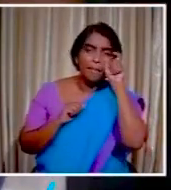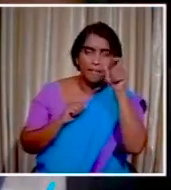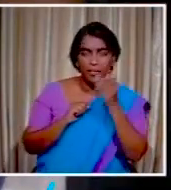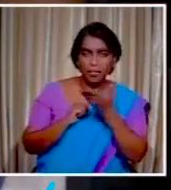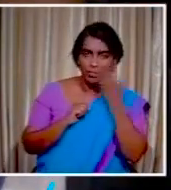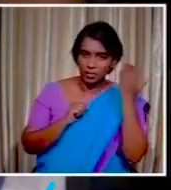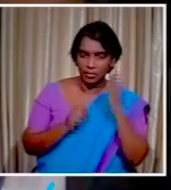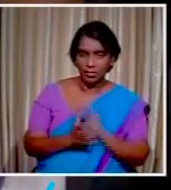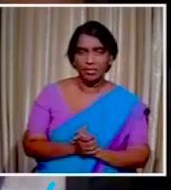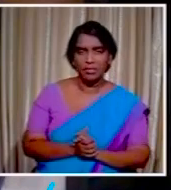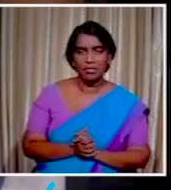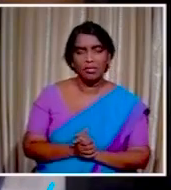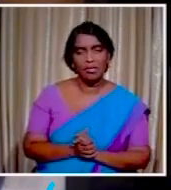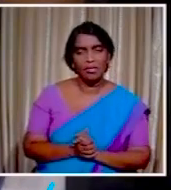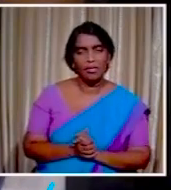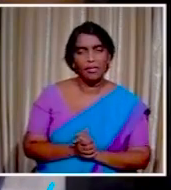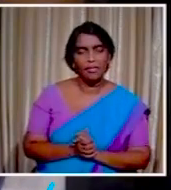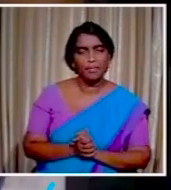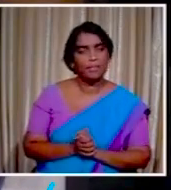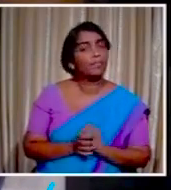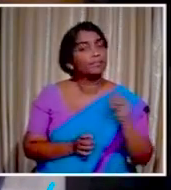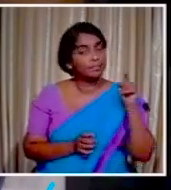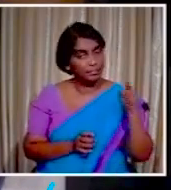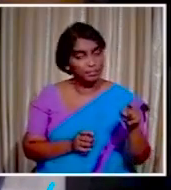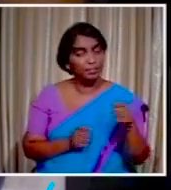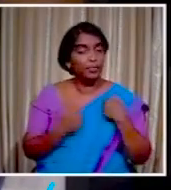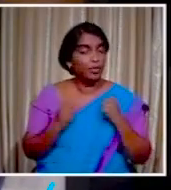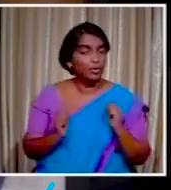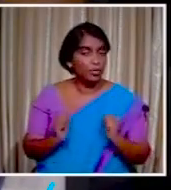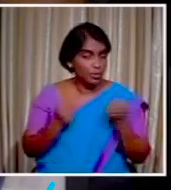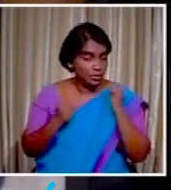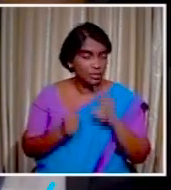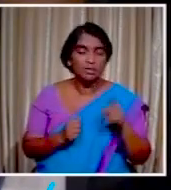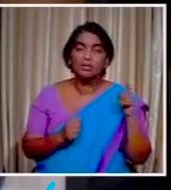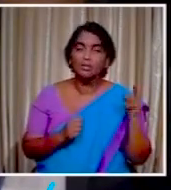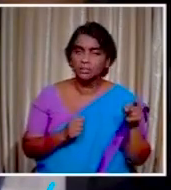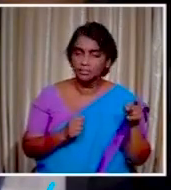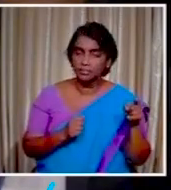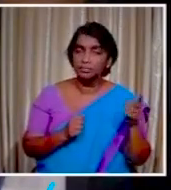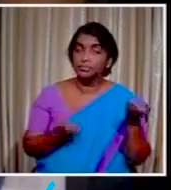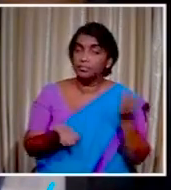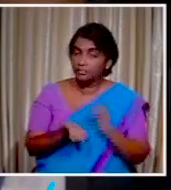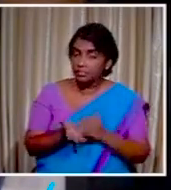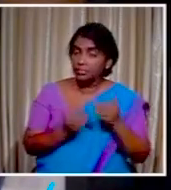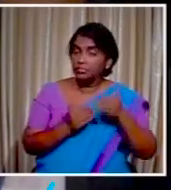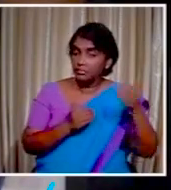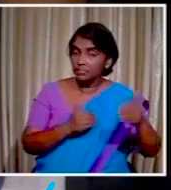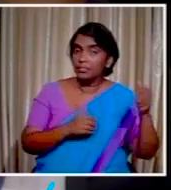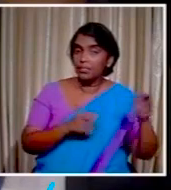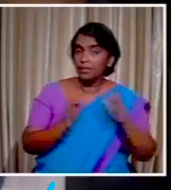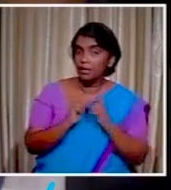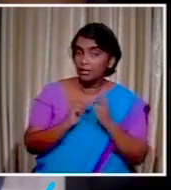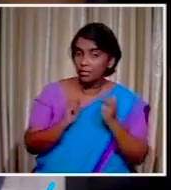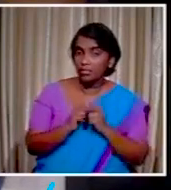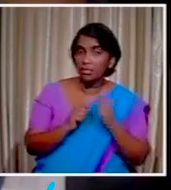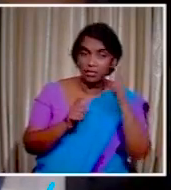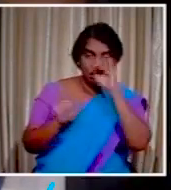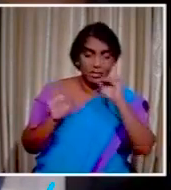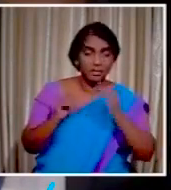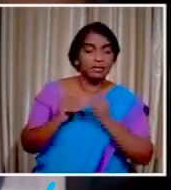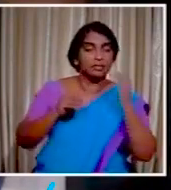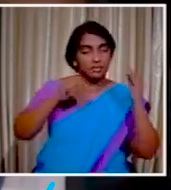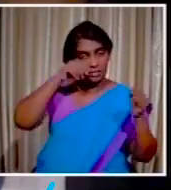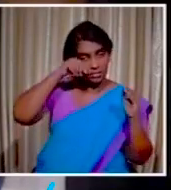කියලා. මේ ඔබතුමන්ලා මේ උත්සාහ කරන්නේ තව දුරටත් මේ තියෙන අර්බුදය තව මාස 6ක් එහාට